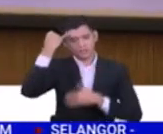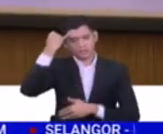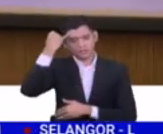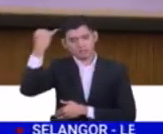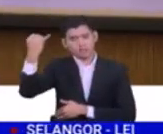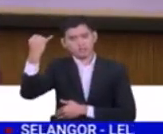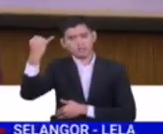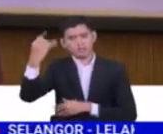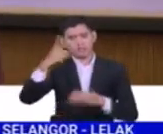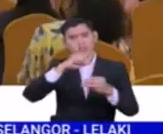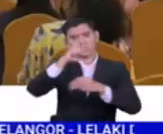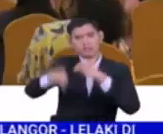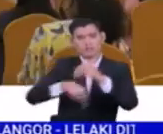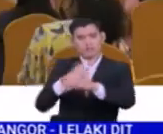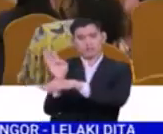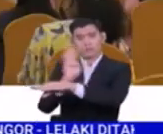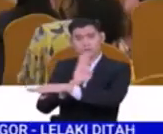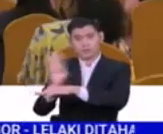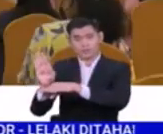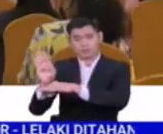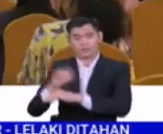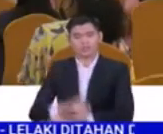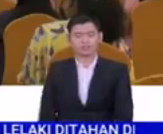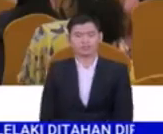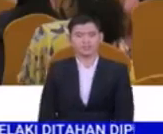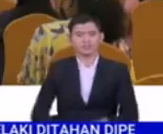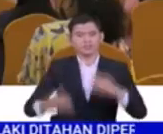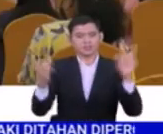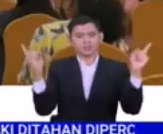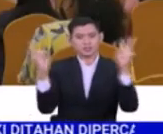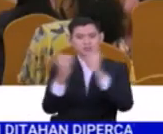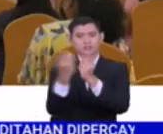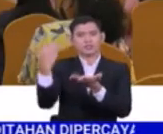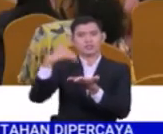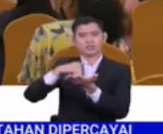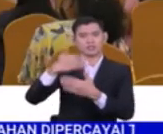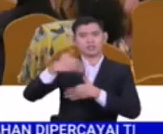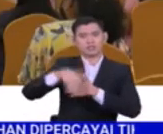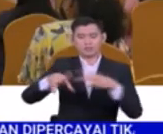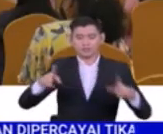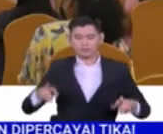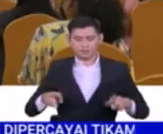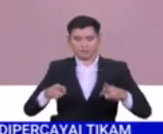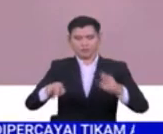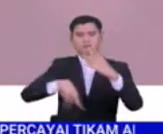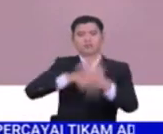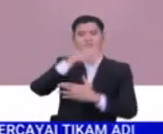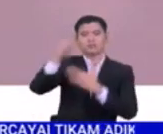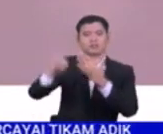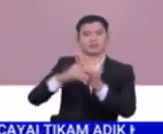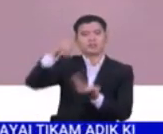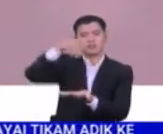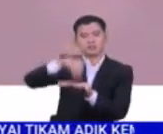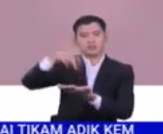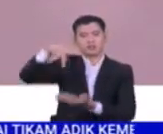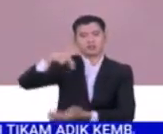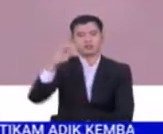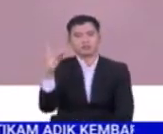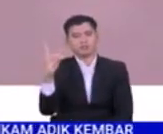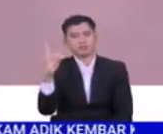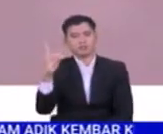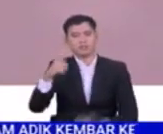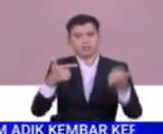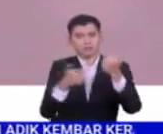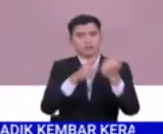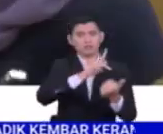merangkumi dunia perniagaan ni. Beliau ditemui selepas majlis perasmian program di Port Dickson. Sementara itu,